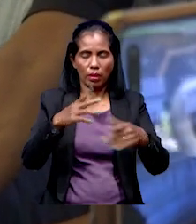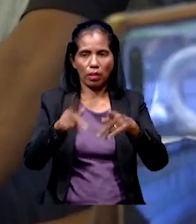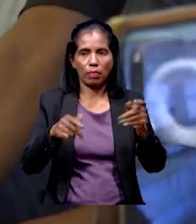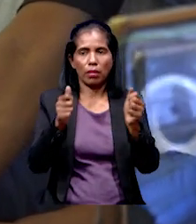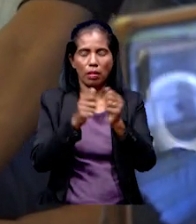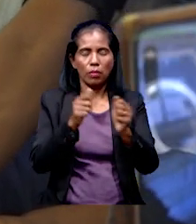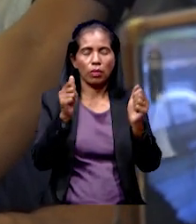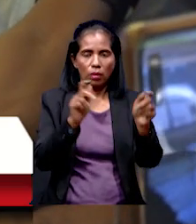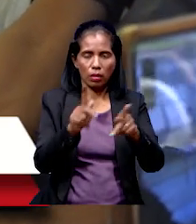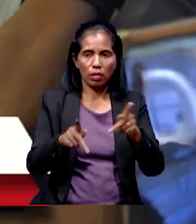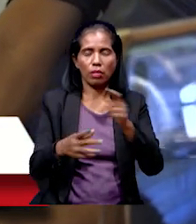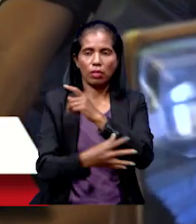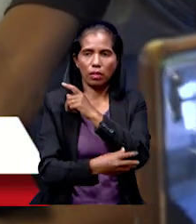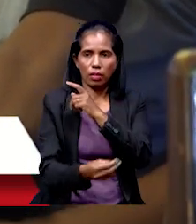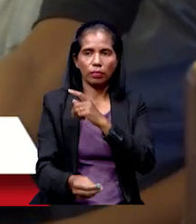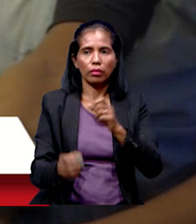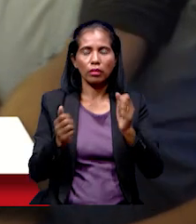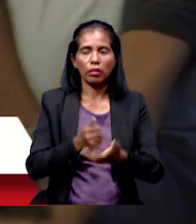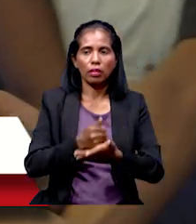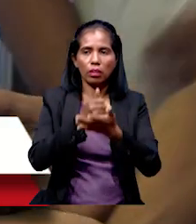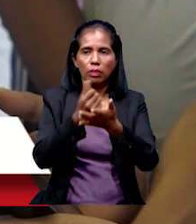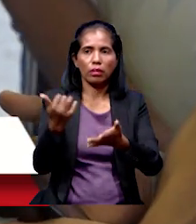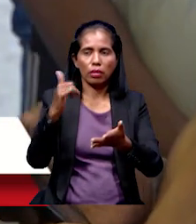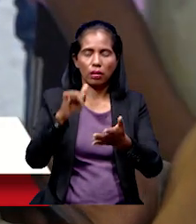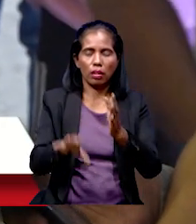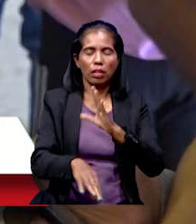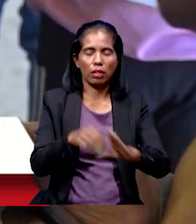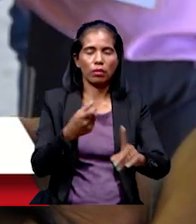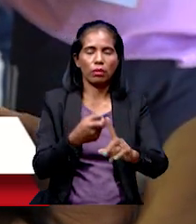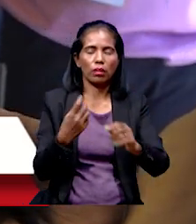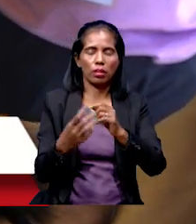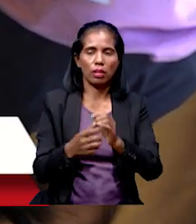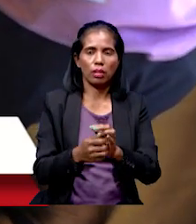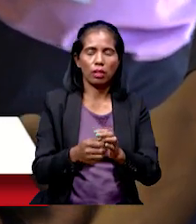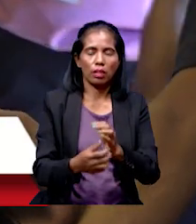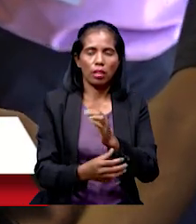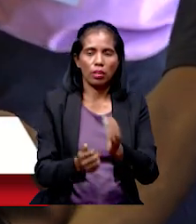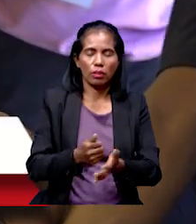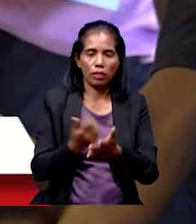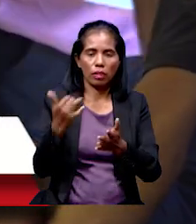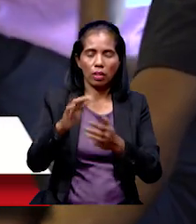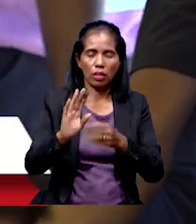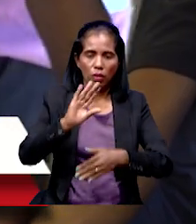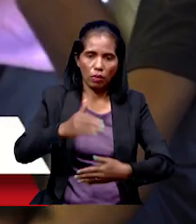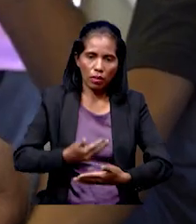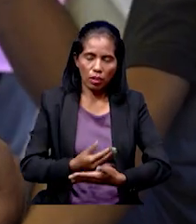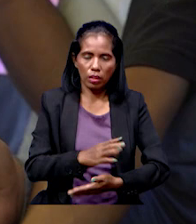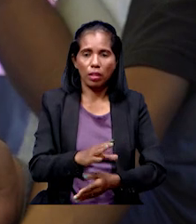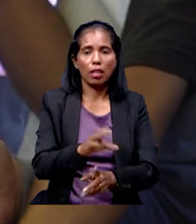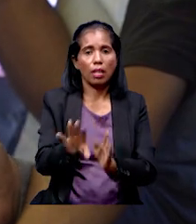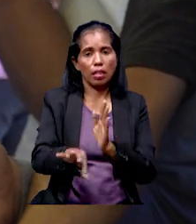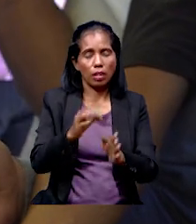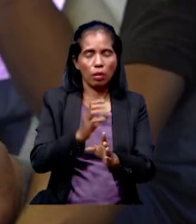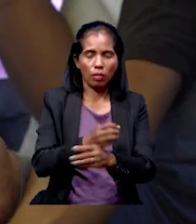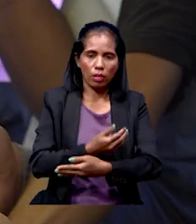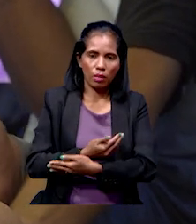com o povo, que é a Sira, a tua ajuda a Sira, sai de ter isso aqui. Ele ajuda a ser uma Sira, a tua reta oportunidade para a escola, no